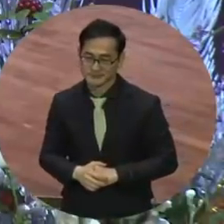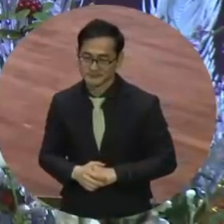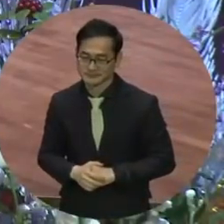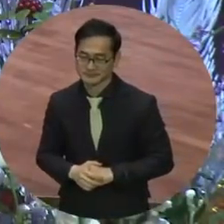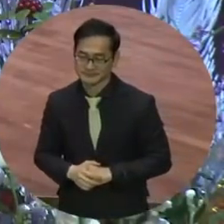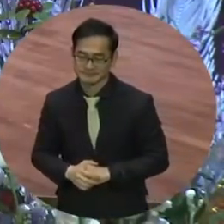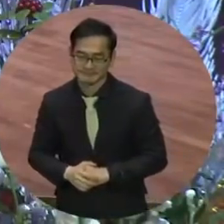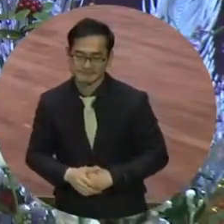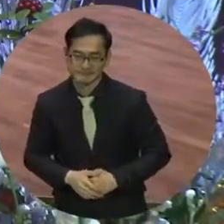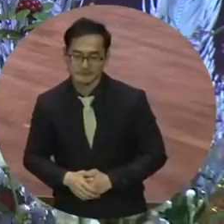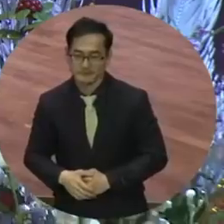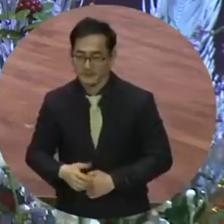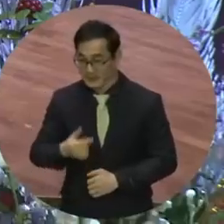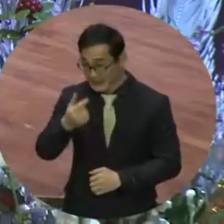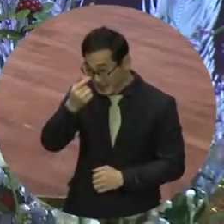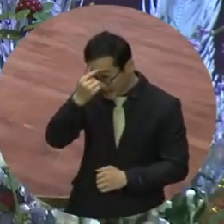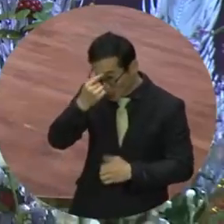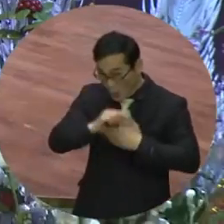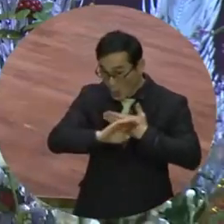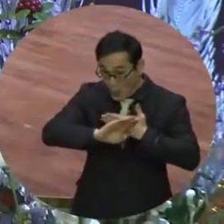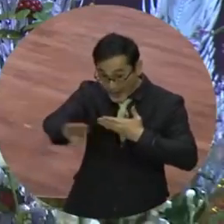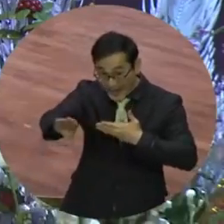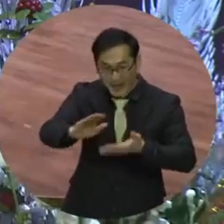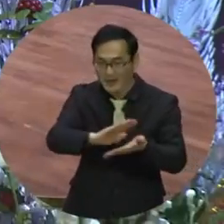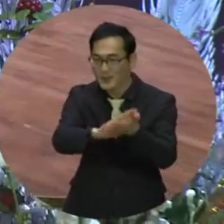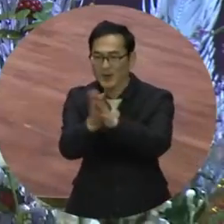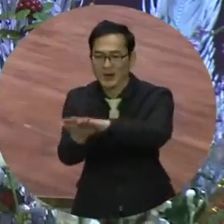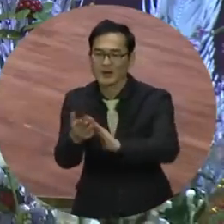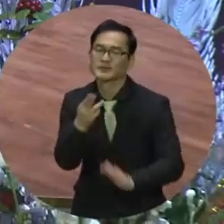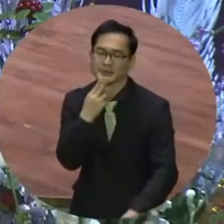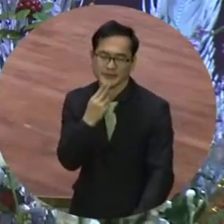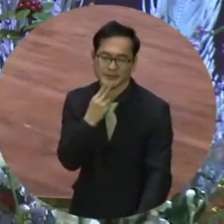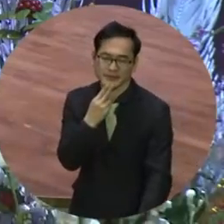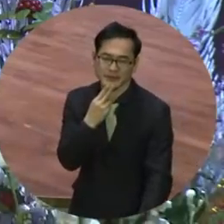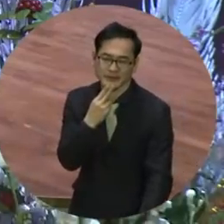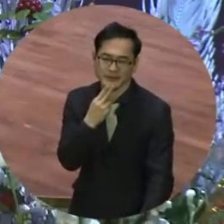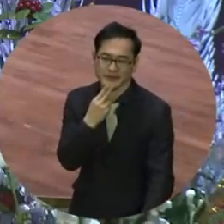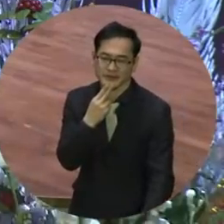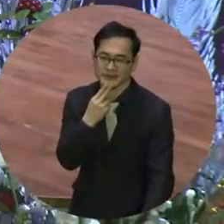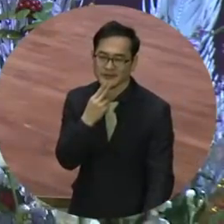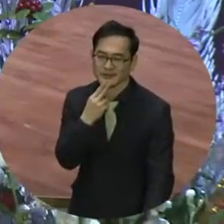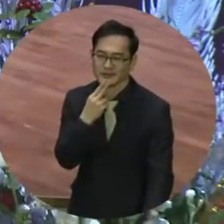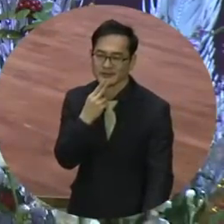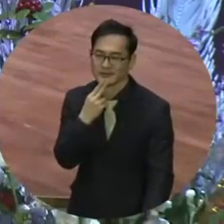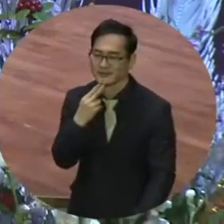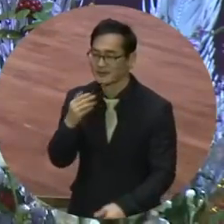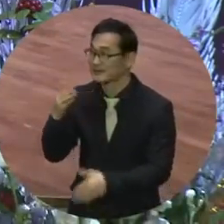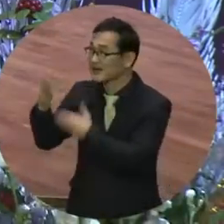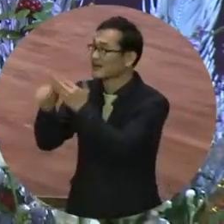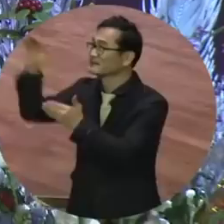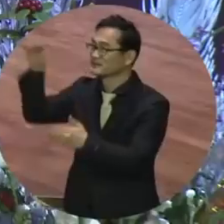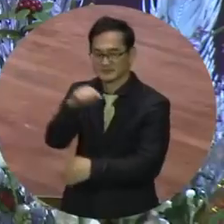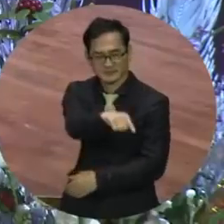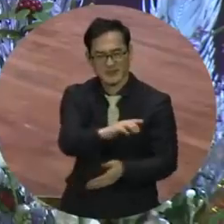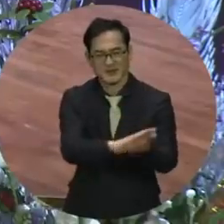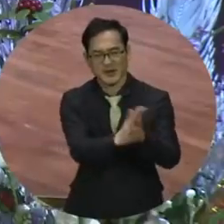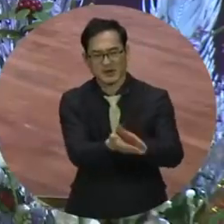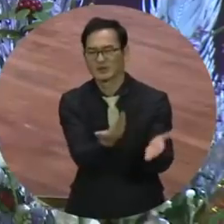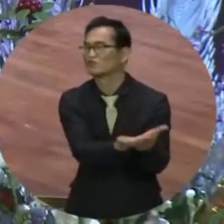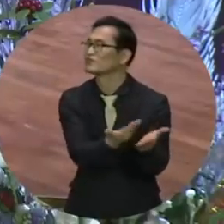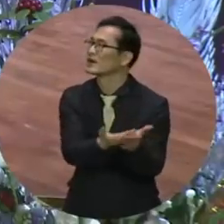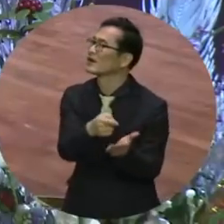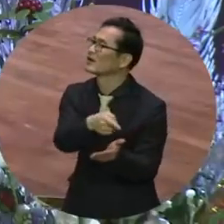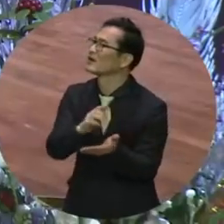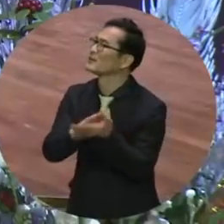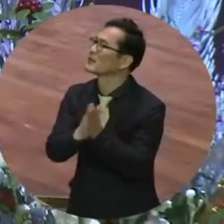소용없어요. 기도밖에 변화가 없습니다. 하나님이여 저 사람 변화시켜 주십시오. 하나님 저 사람